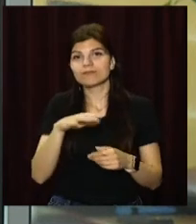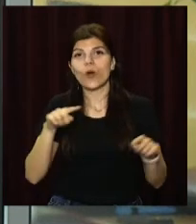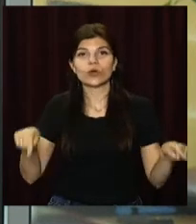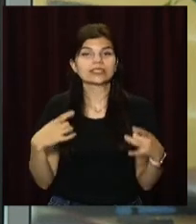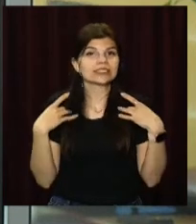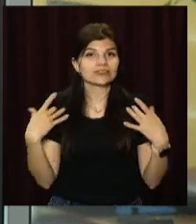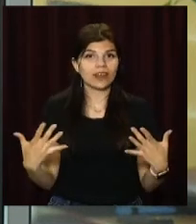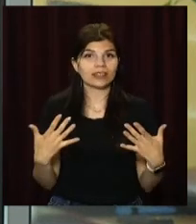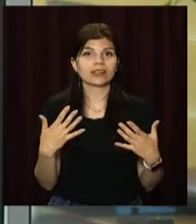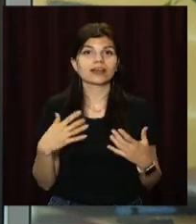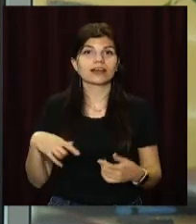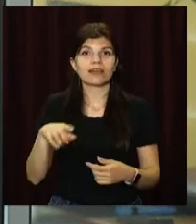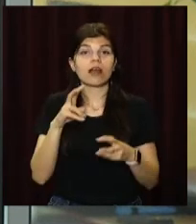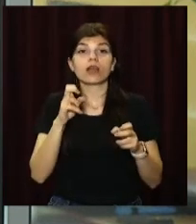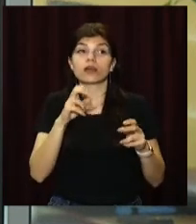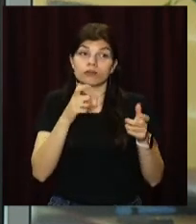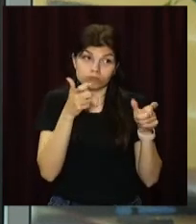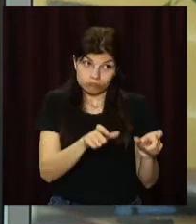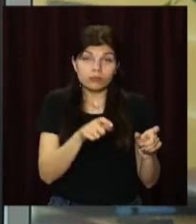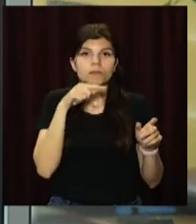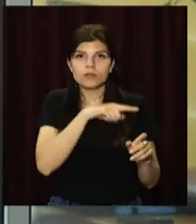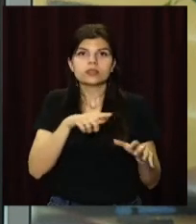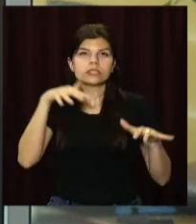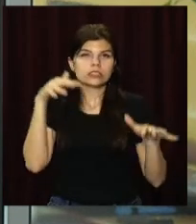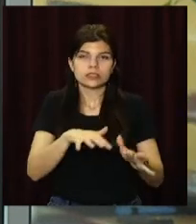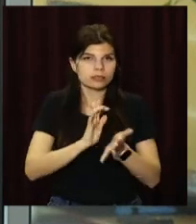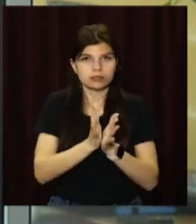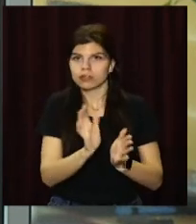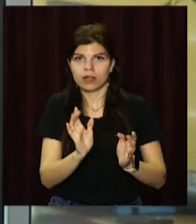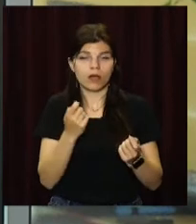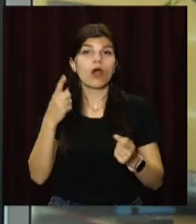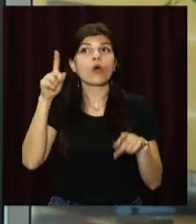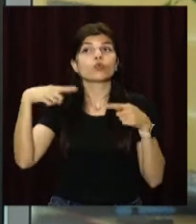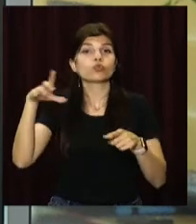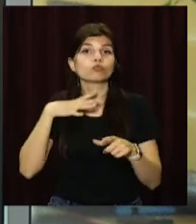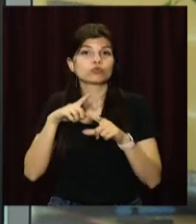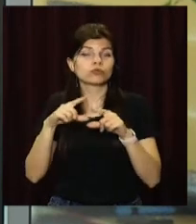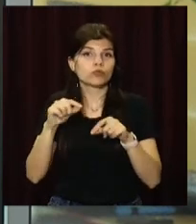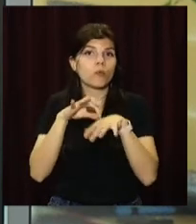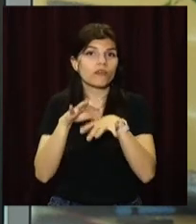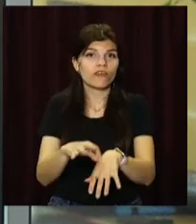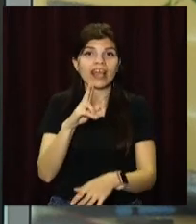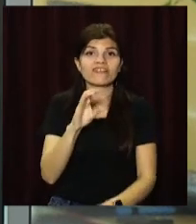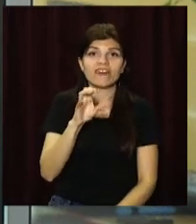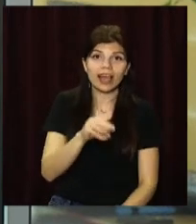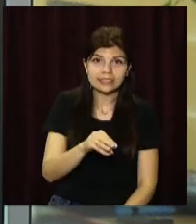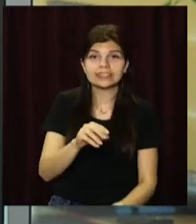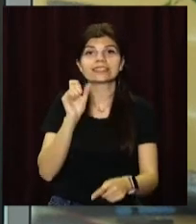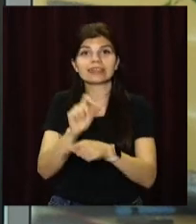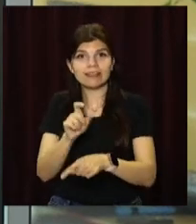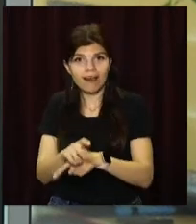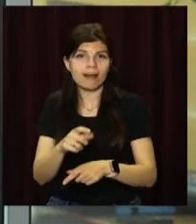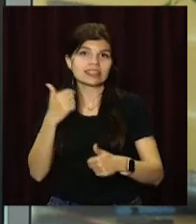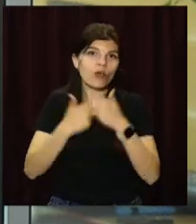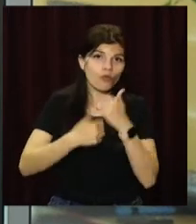організували свято, враховуючи карантинні обмеження. Одні школи влаштовували квести, інші – змагання та конкурси для випускних